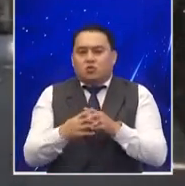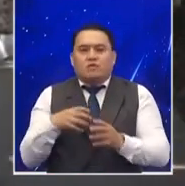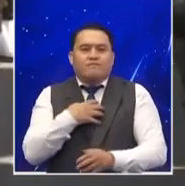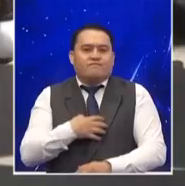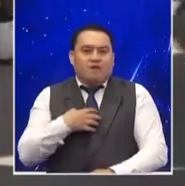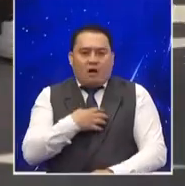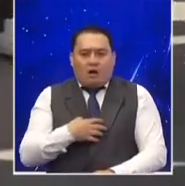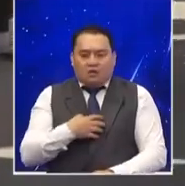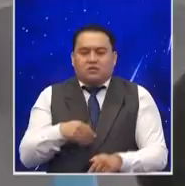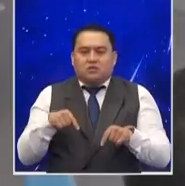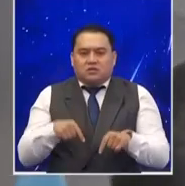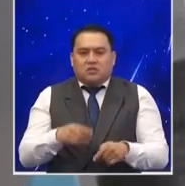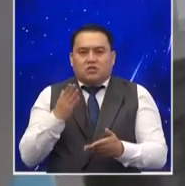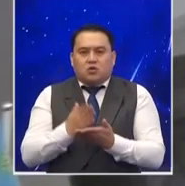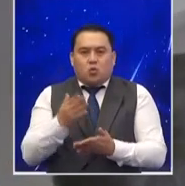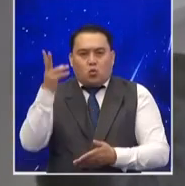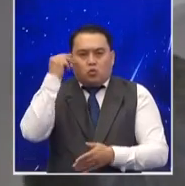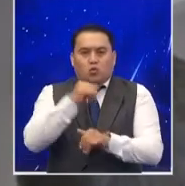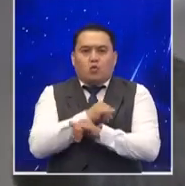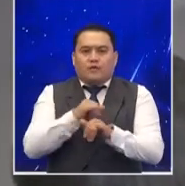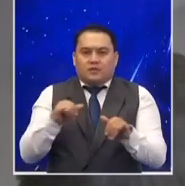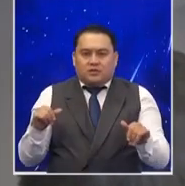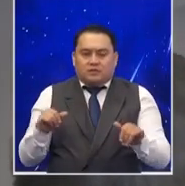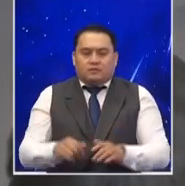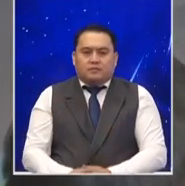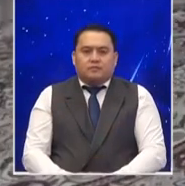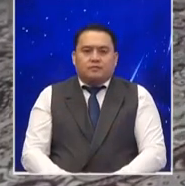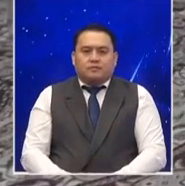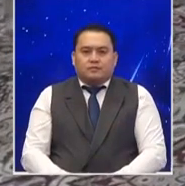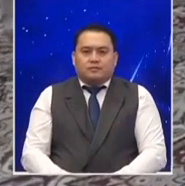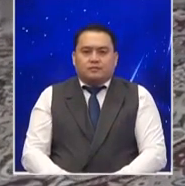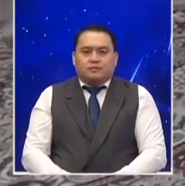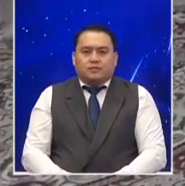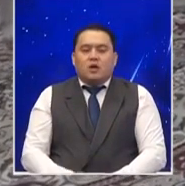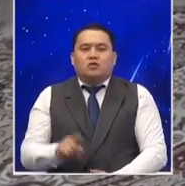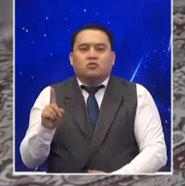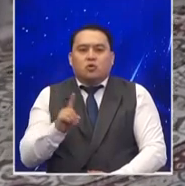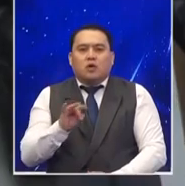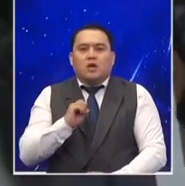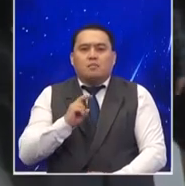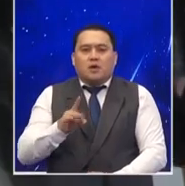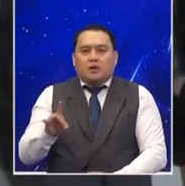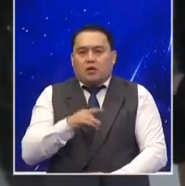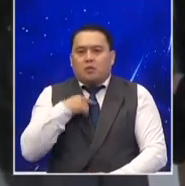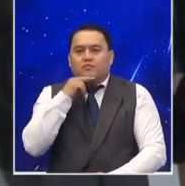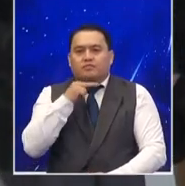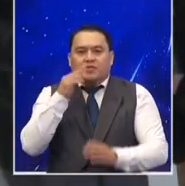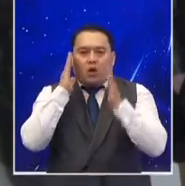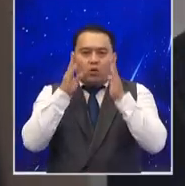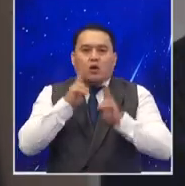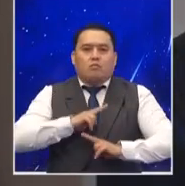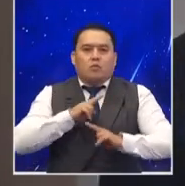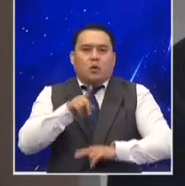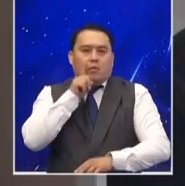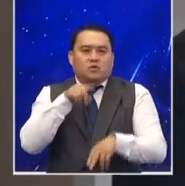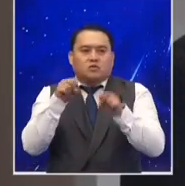очень важен, так как здесь наблюдается хороший демографический уровень, говорят местные власти. Да и к тому же Раймбекский район стал привлекательным для работы